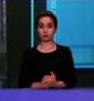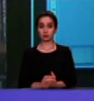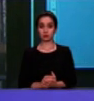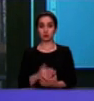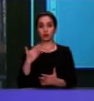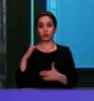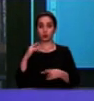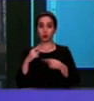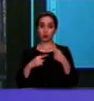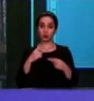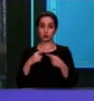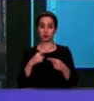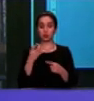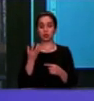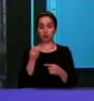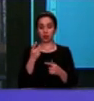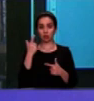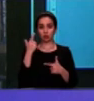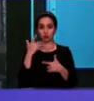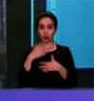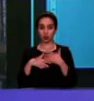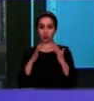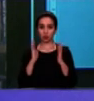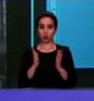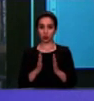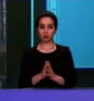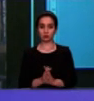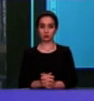video orqali, demak, yana ham tushunarli bo'ladi.